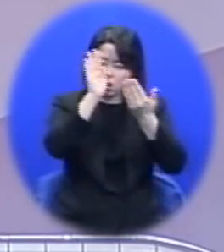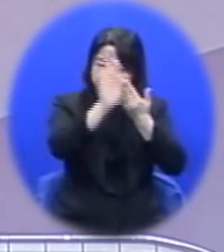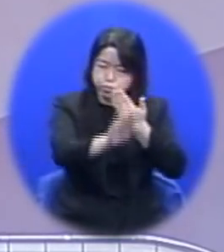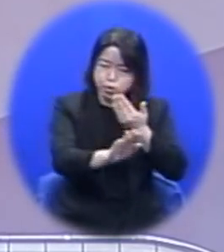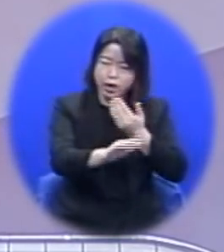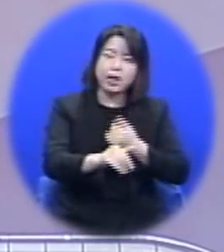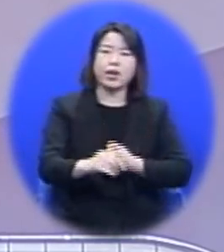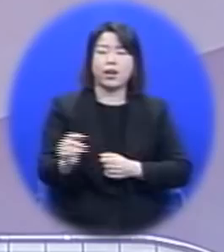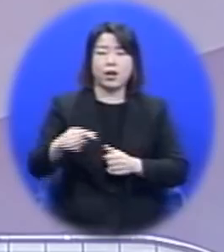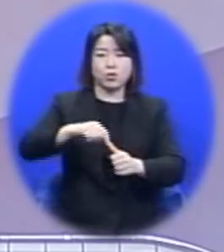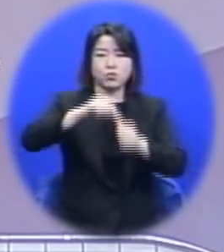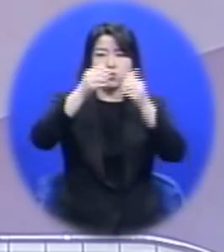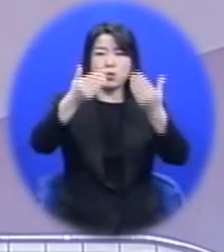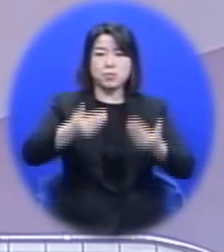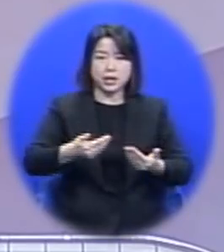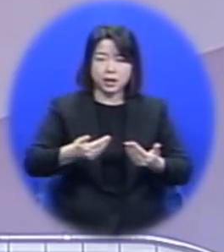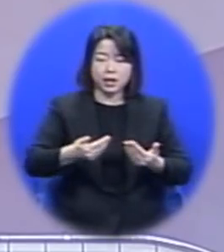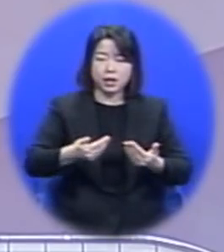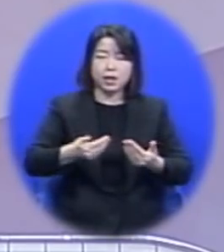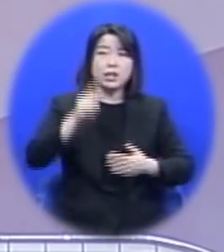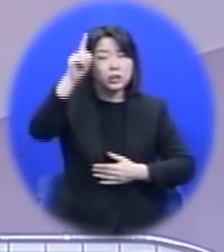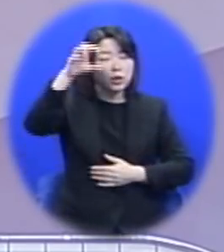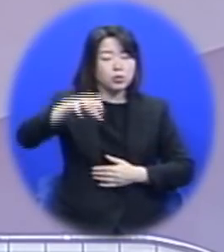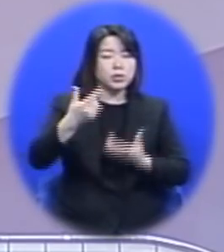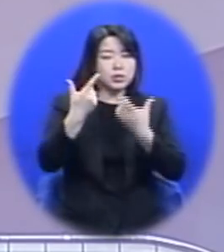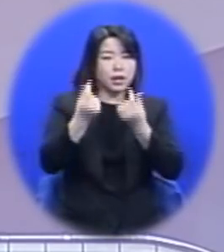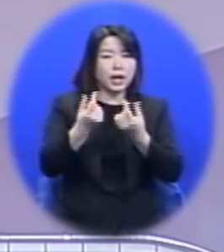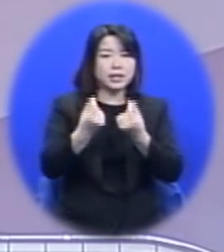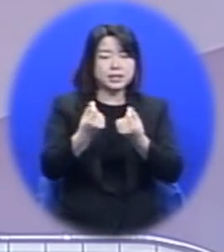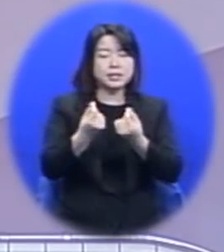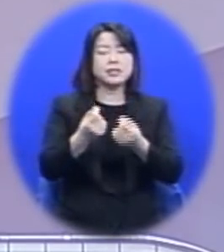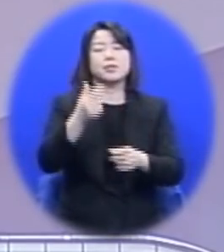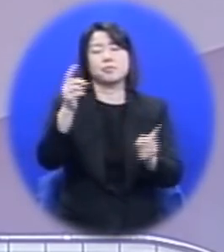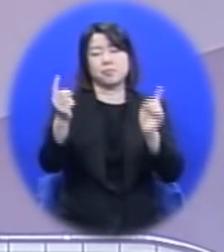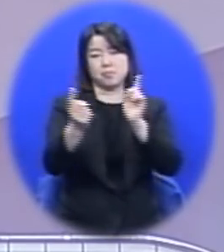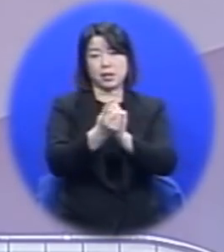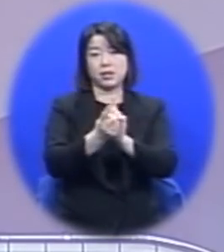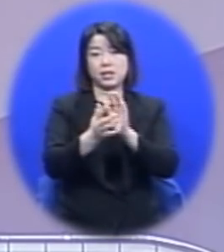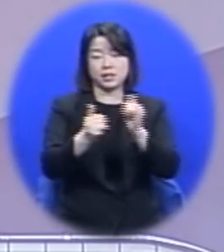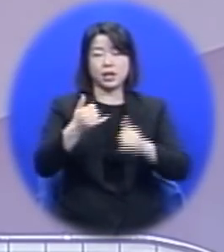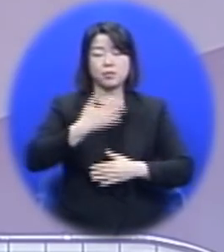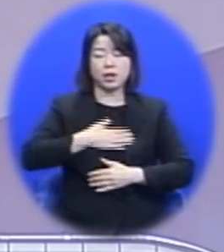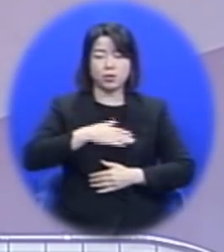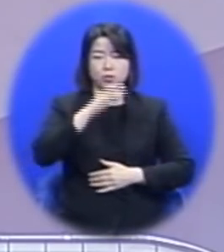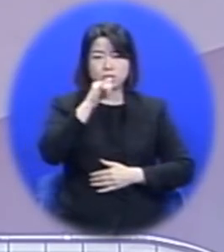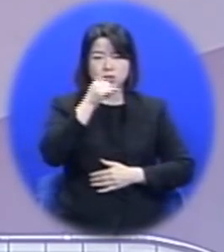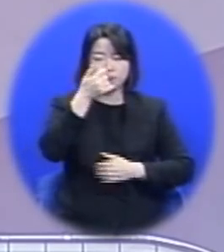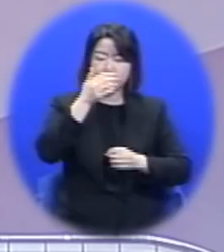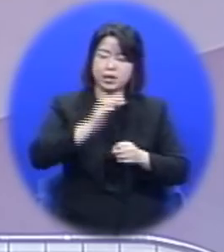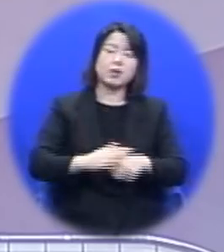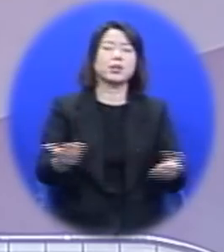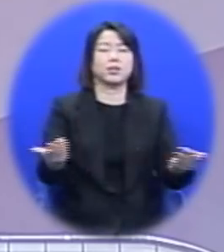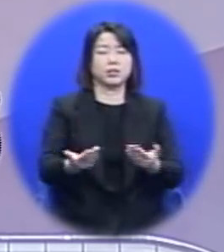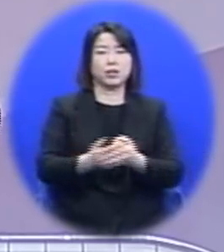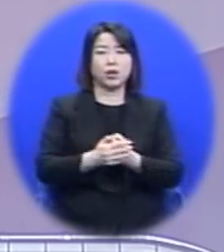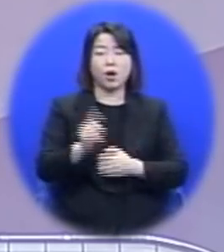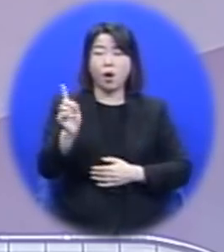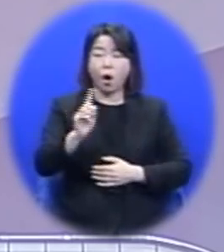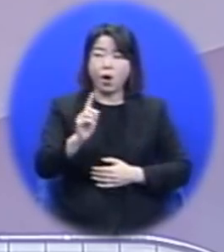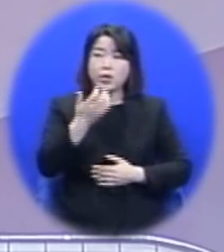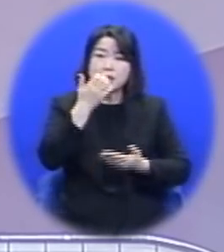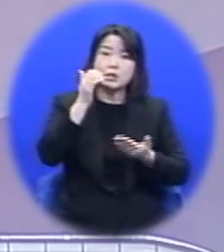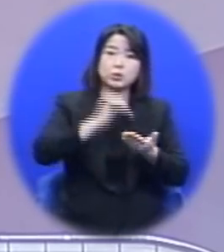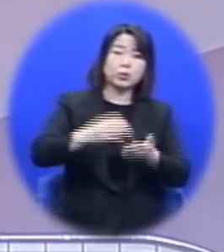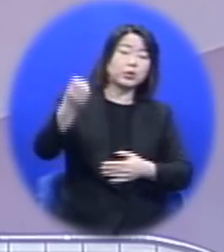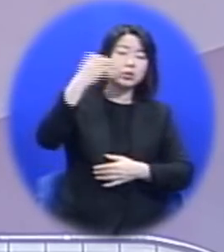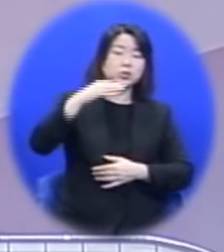구원받아서 천국에서 같이 만날 사람이에요. 기가 막힌 일 아닙니까? 어떤 사람은 돌을 던지고 어떤 사람은 그 돌에